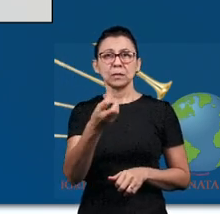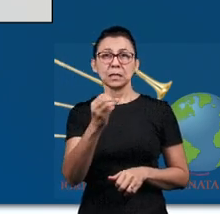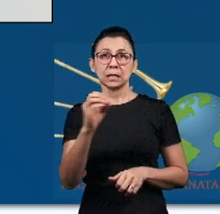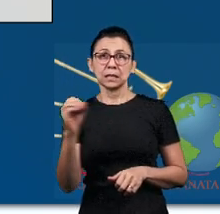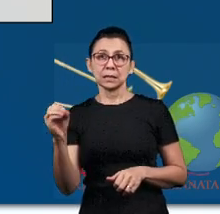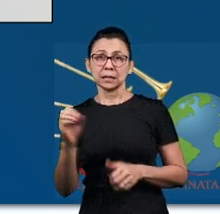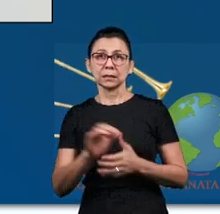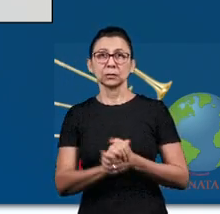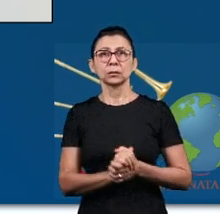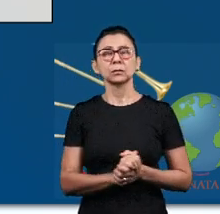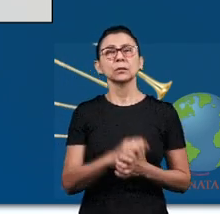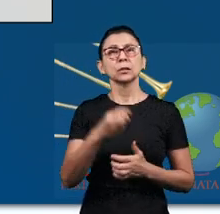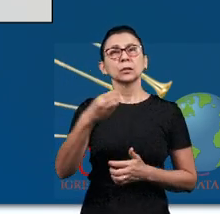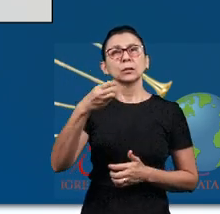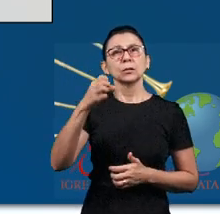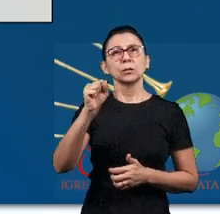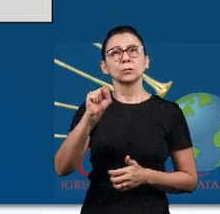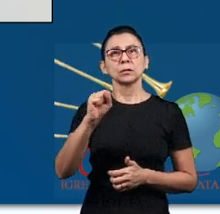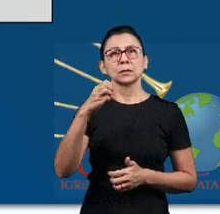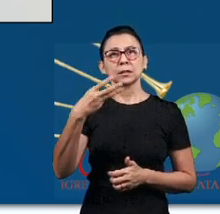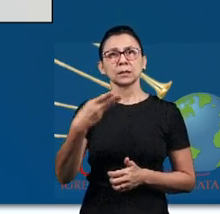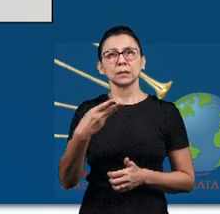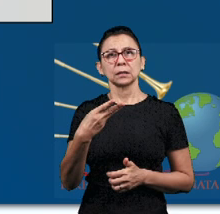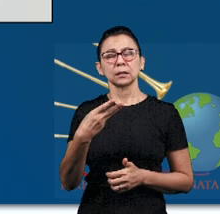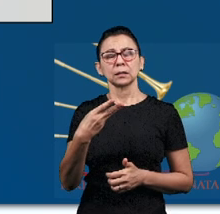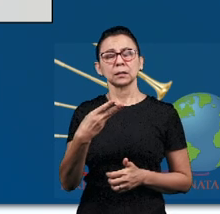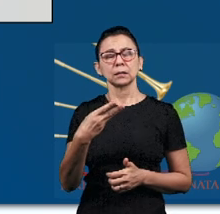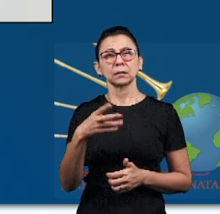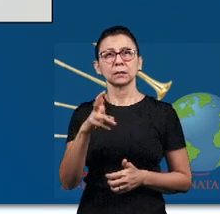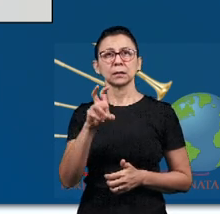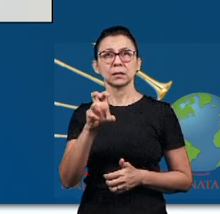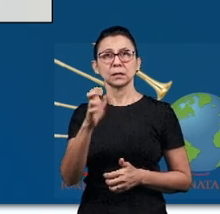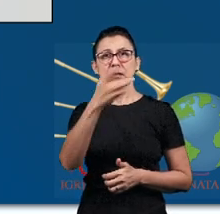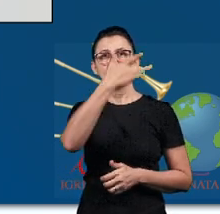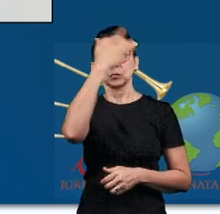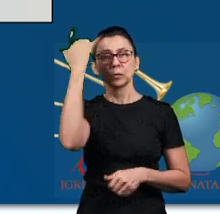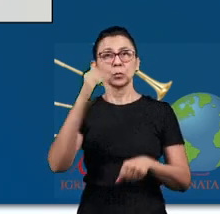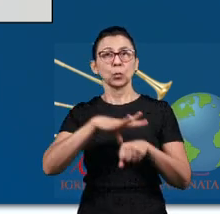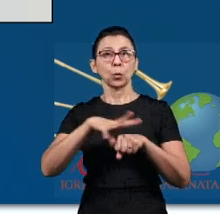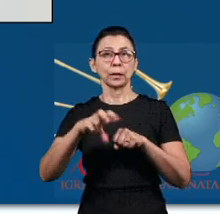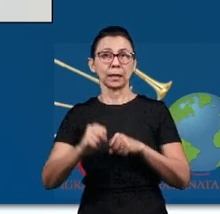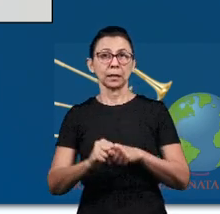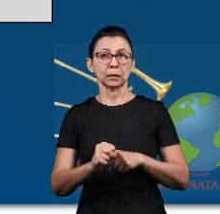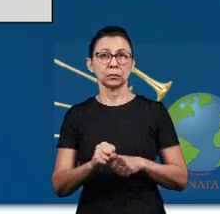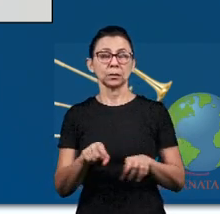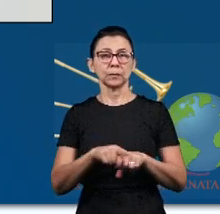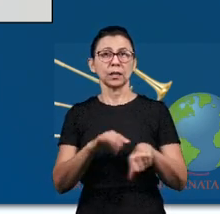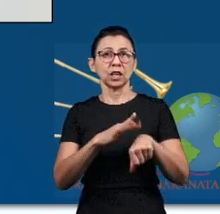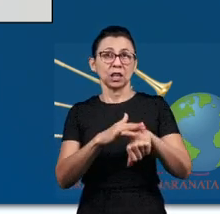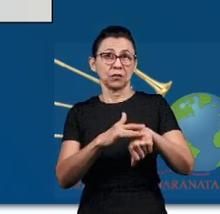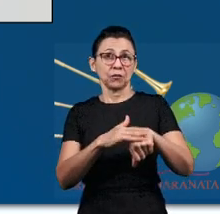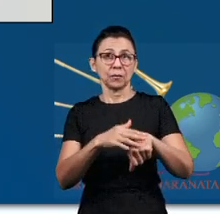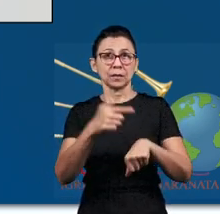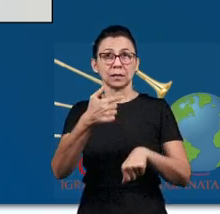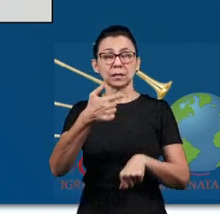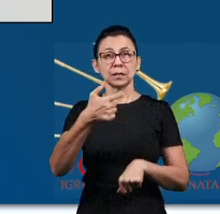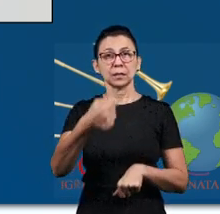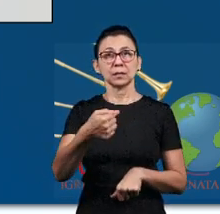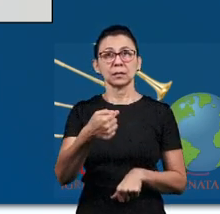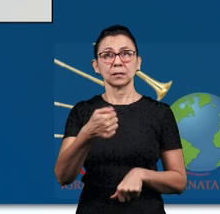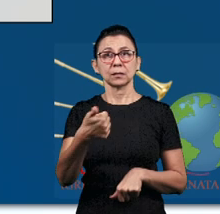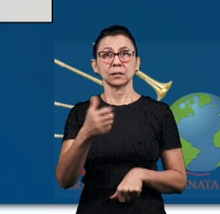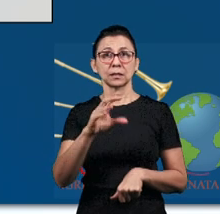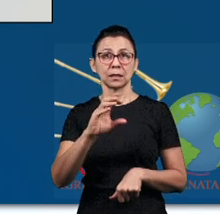835 guéris, donc 710 personnes qui sont malades encore. Et nous avons eu 55